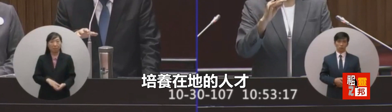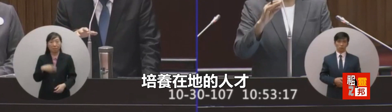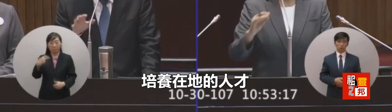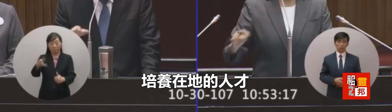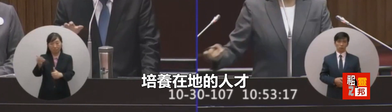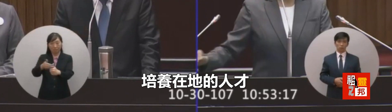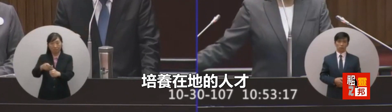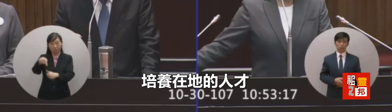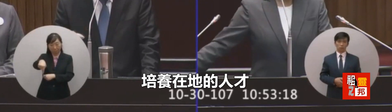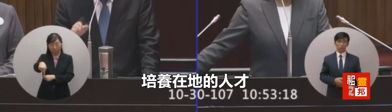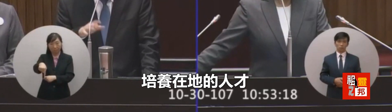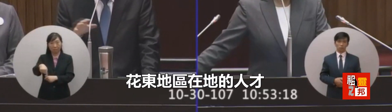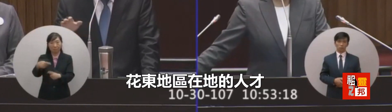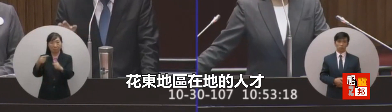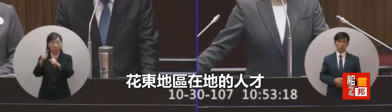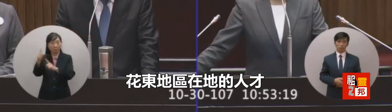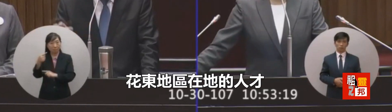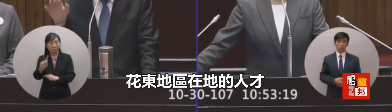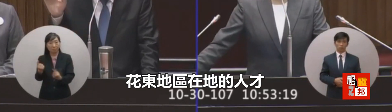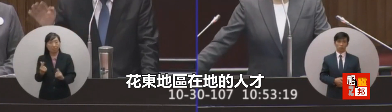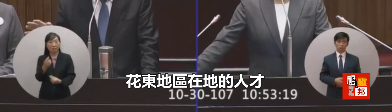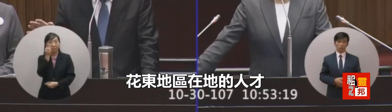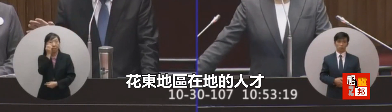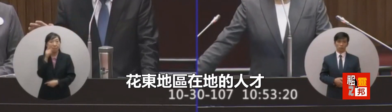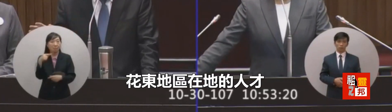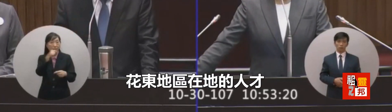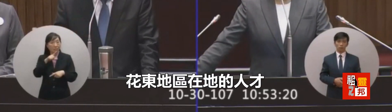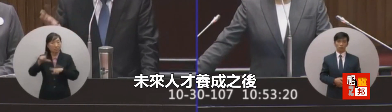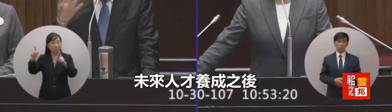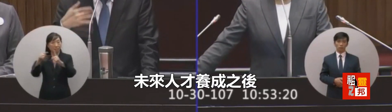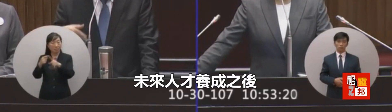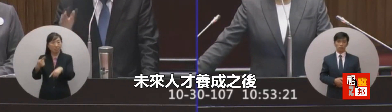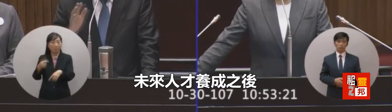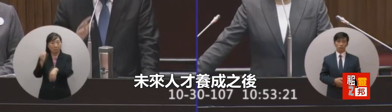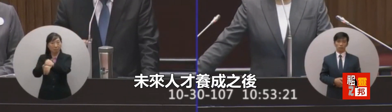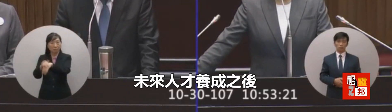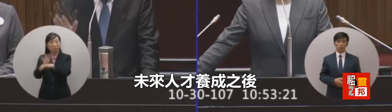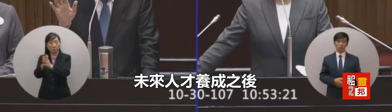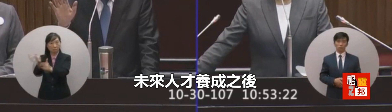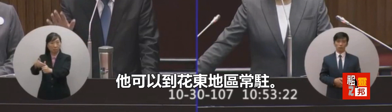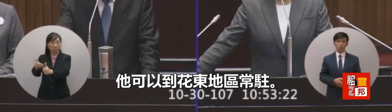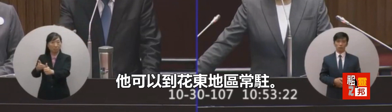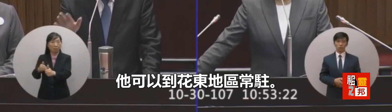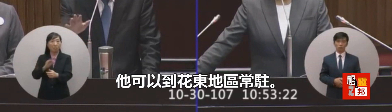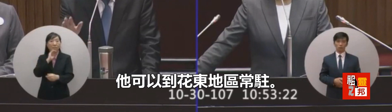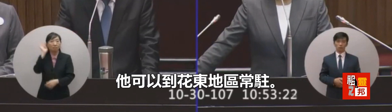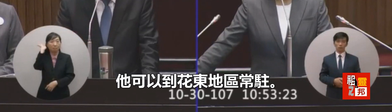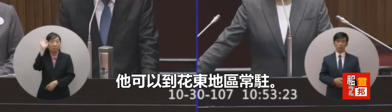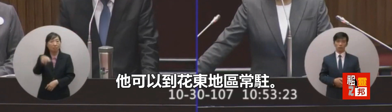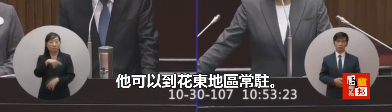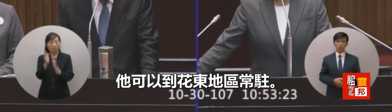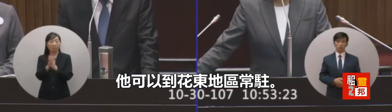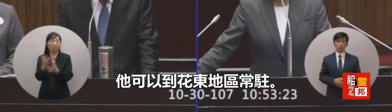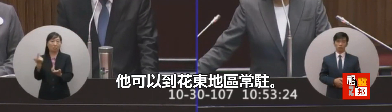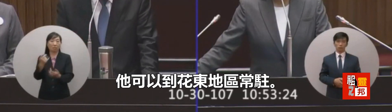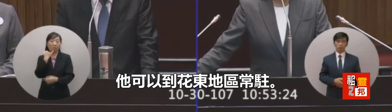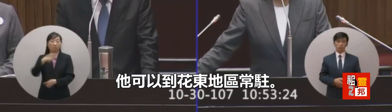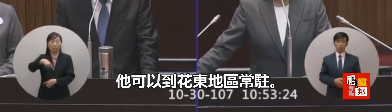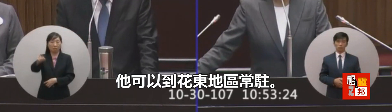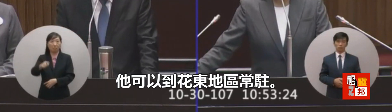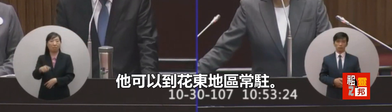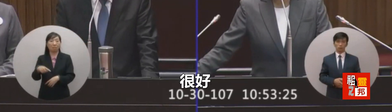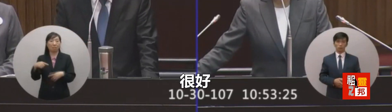培养在地的人才啦，花东地区在地的人才，未来人才养成之后呢，他可以投入到花东地区常